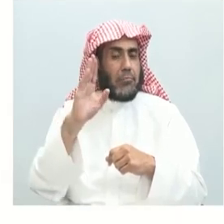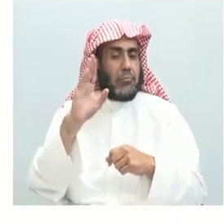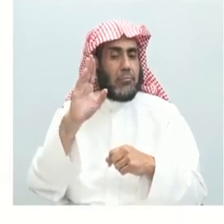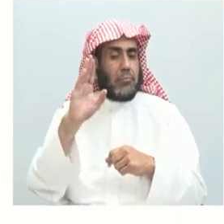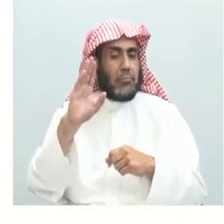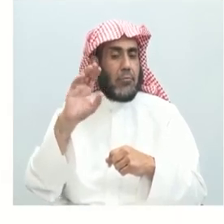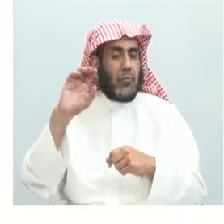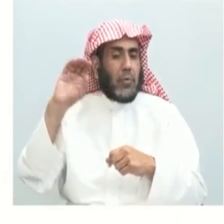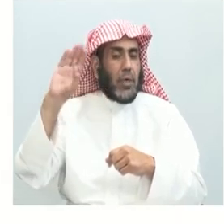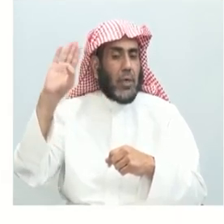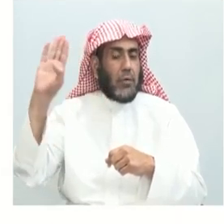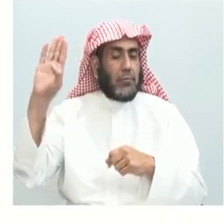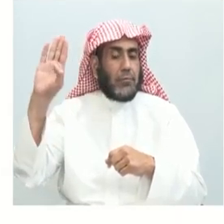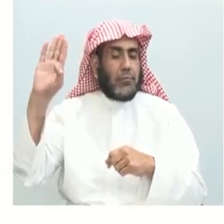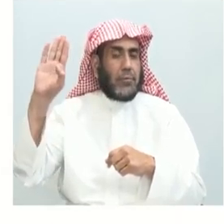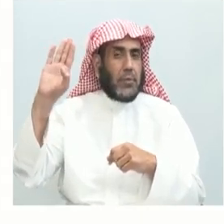الكاف